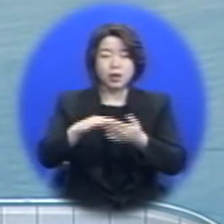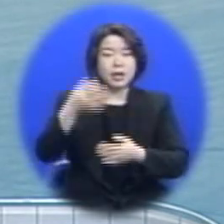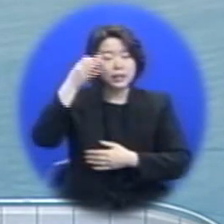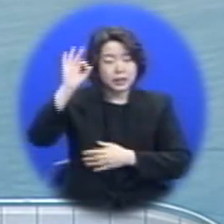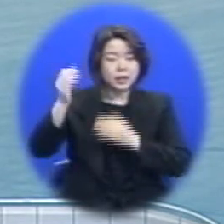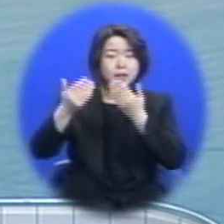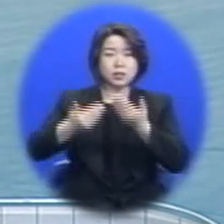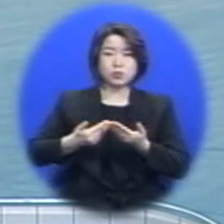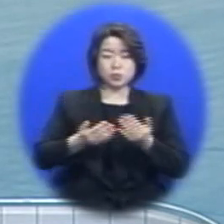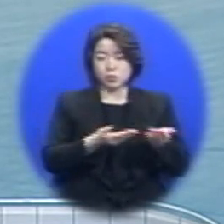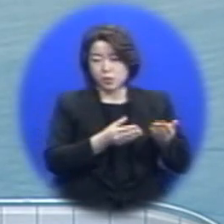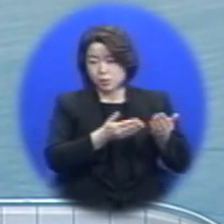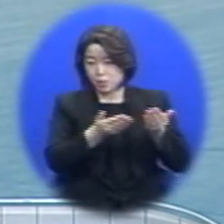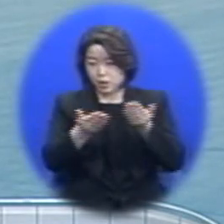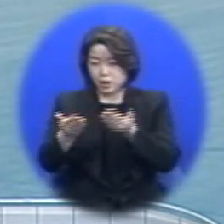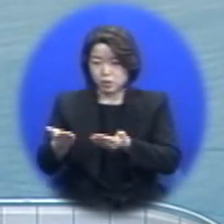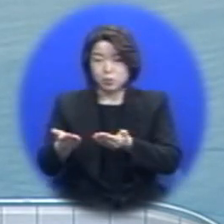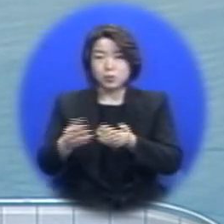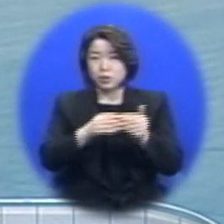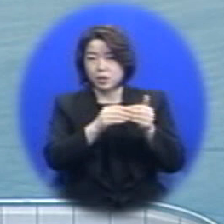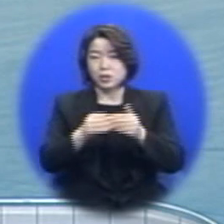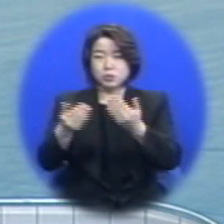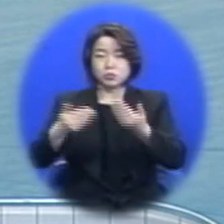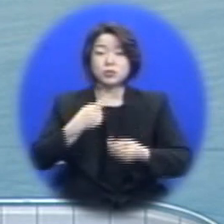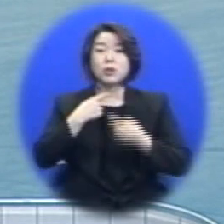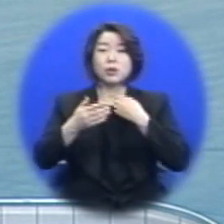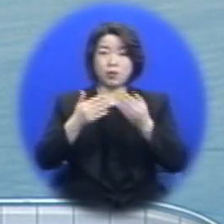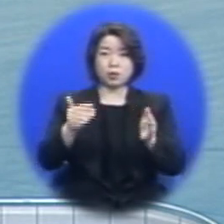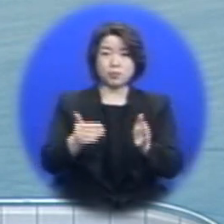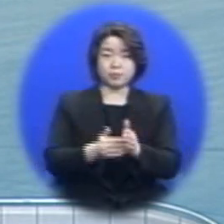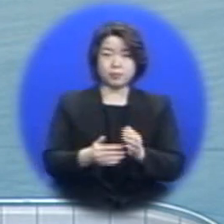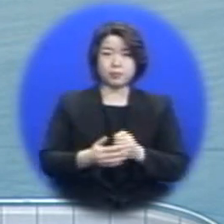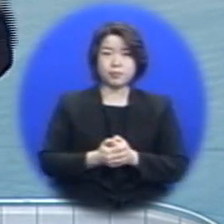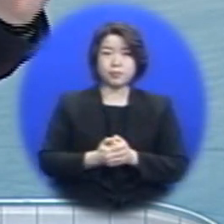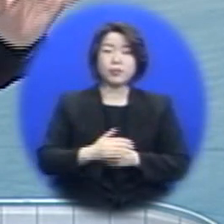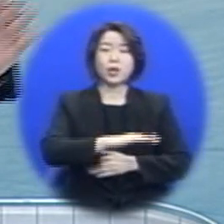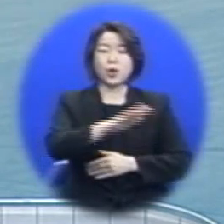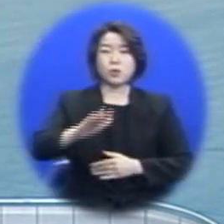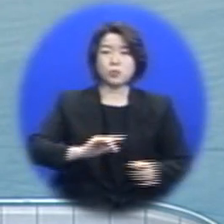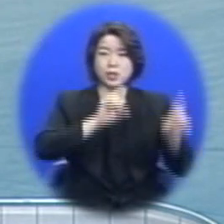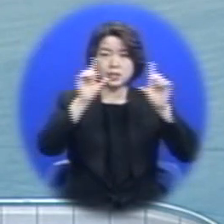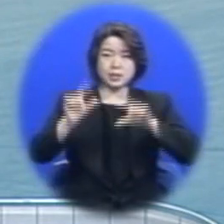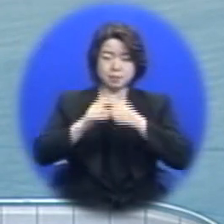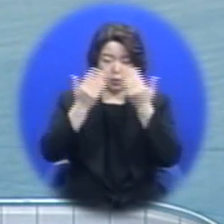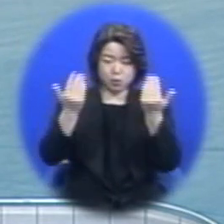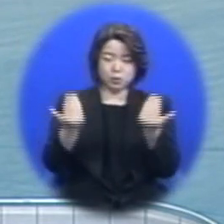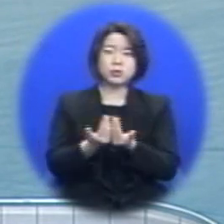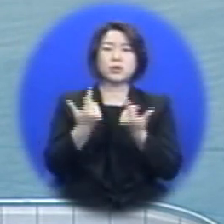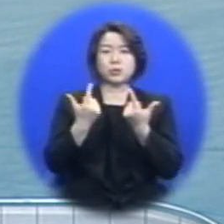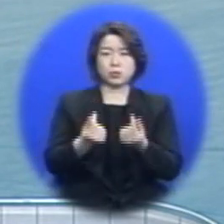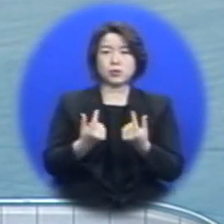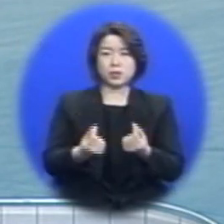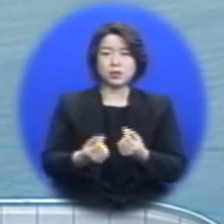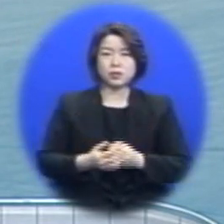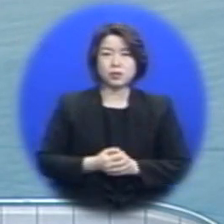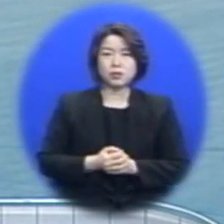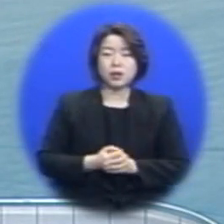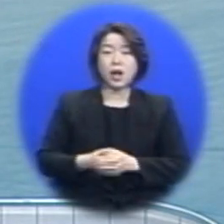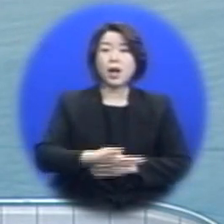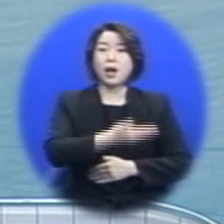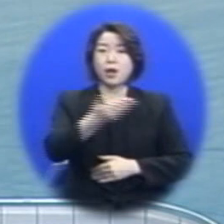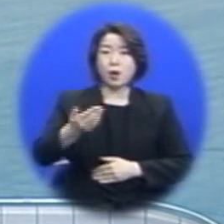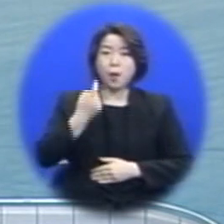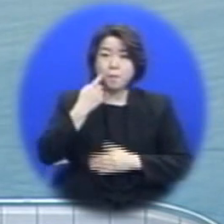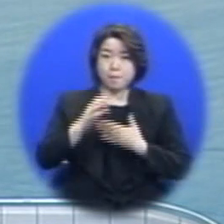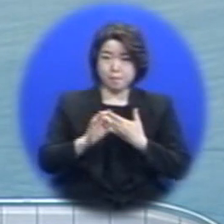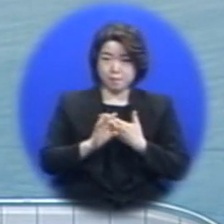하시고 인도하시는 것을 경험하게 됩니다. 우리의 삶 전체가 그렇습니다. 여러분이 만약에